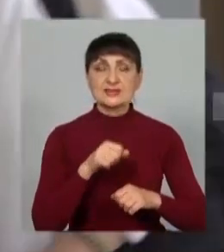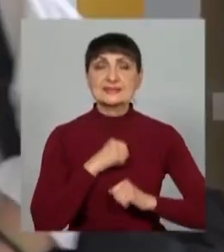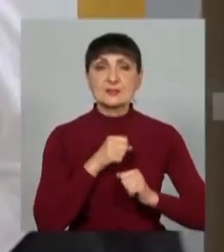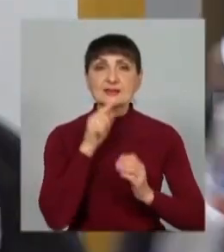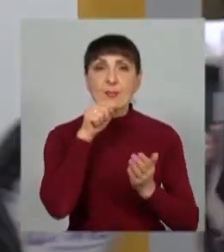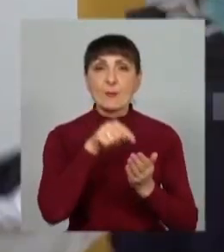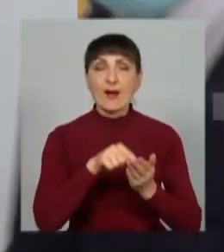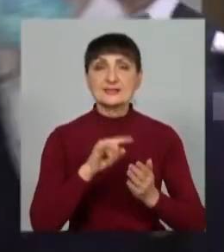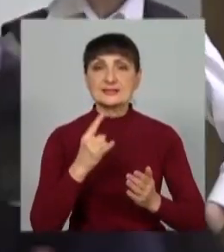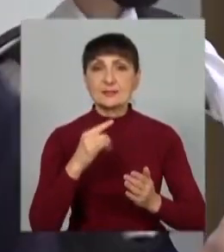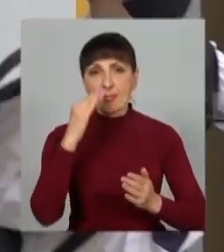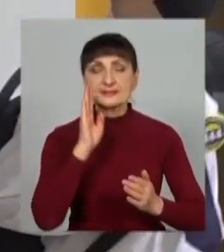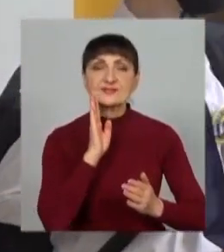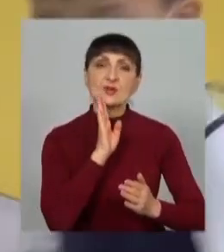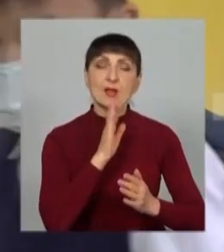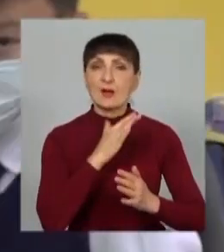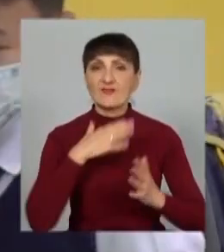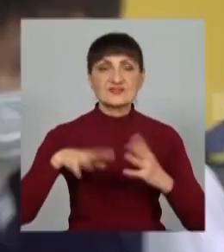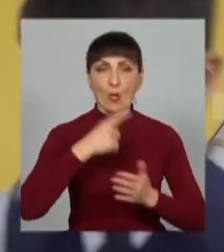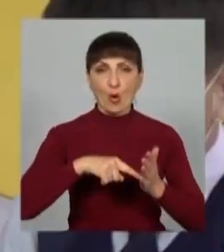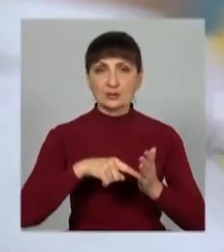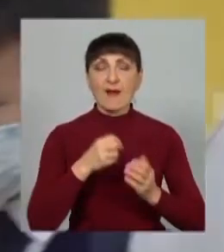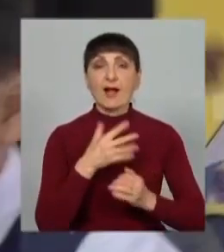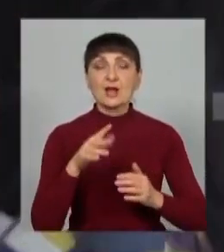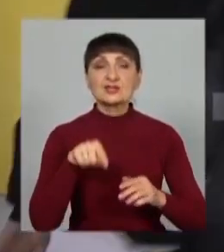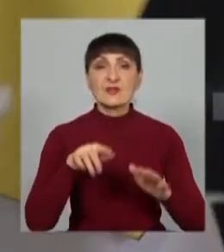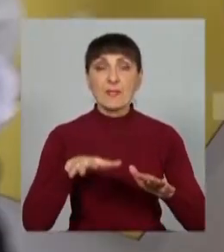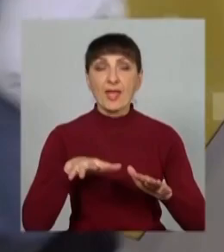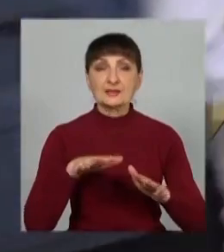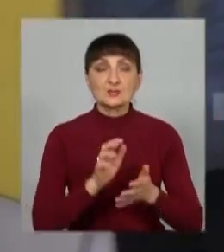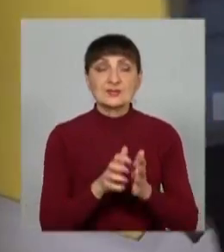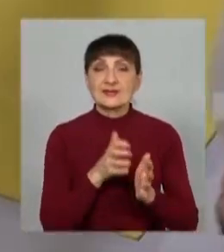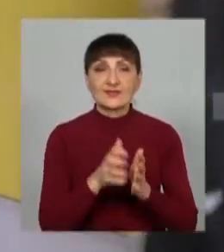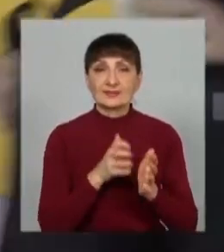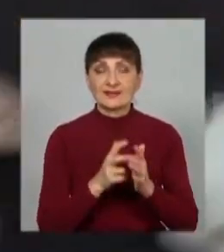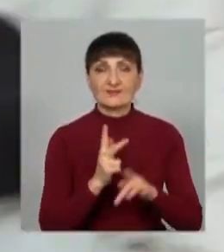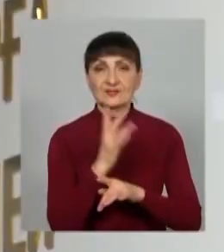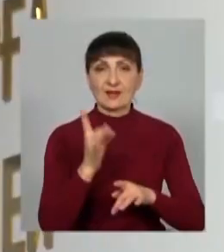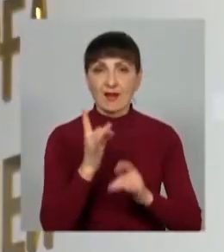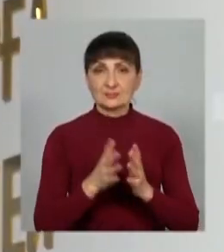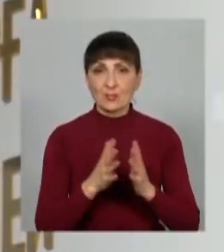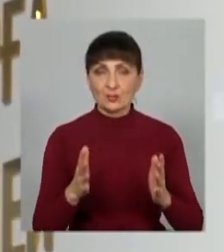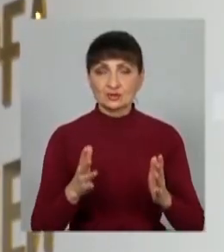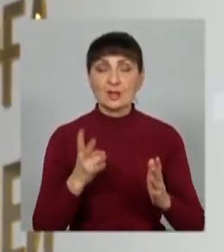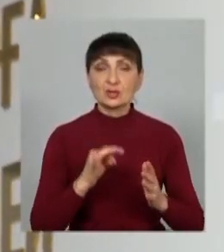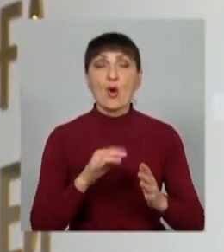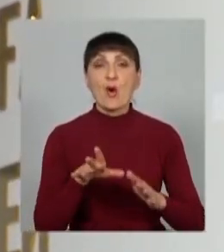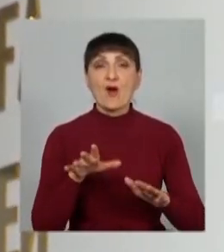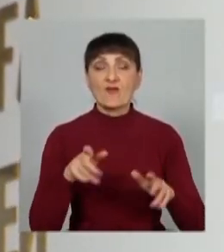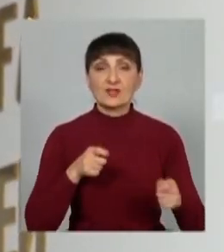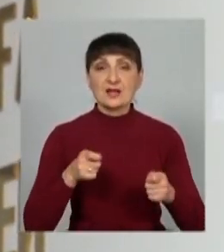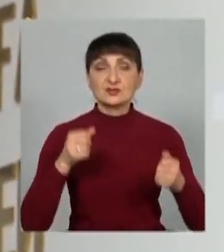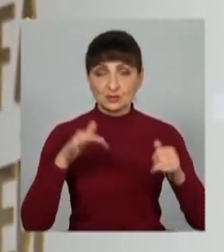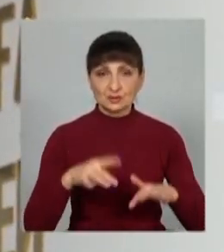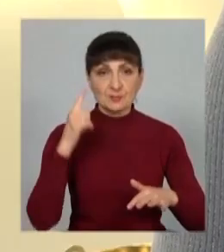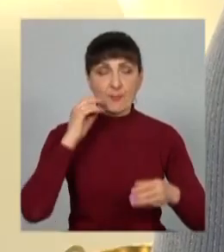попасть ребята со многих районов мегаполиса, из-за чего количество учащихся в 3 раза превысило проектную мощность школы. Но местные власти нашли способ, как